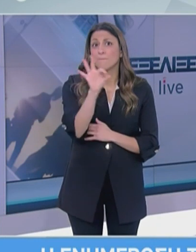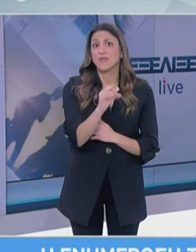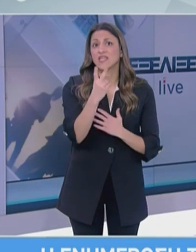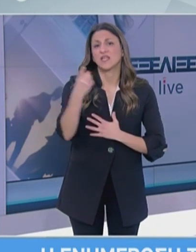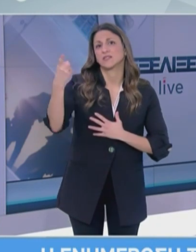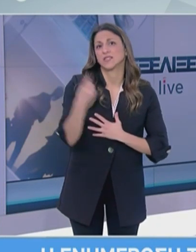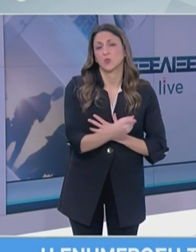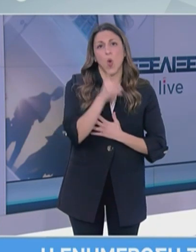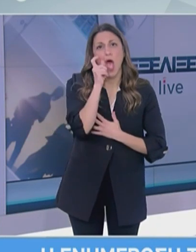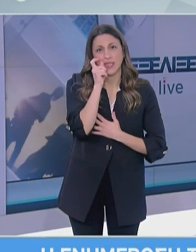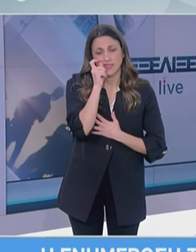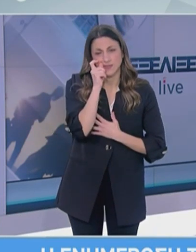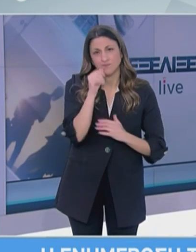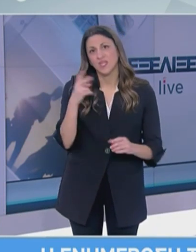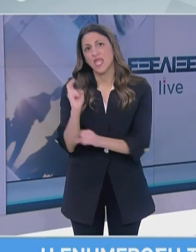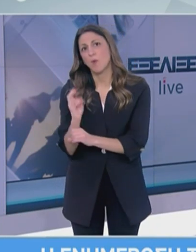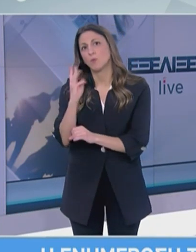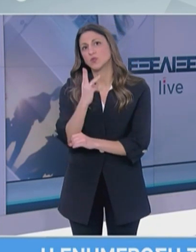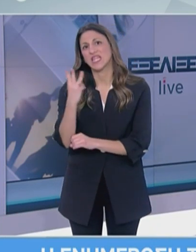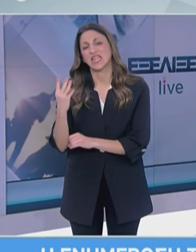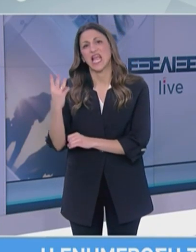57% αφορά άντρες.